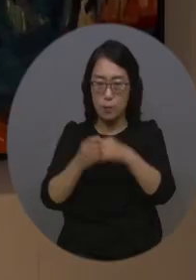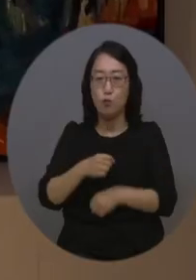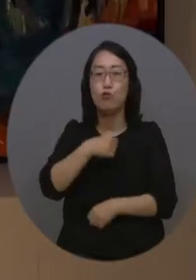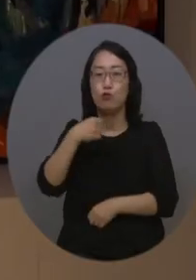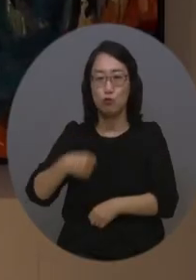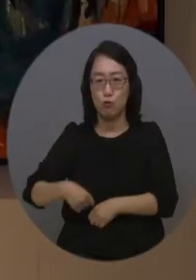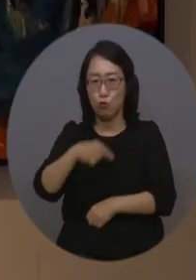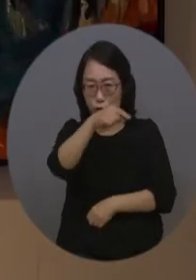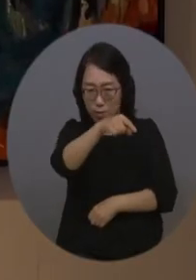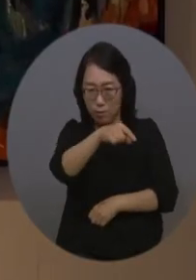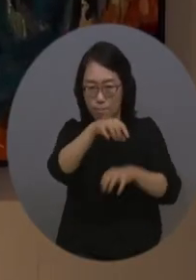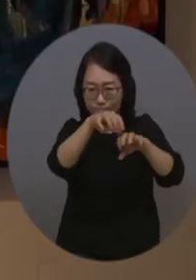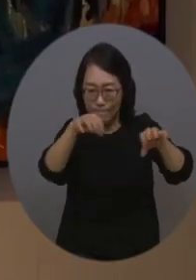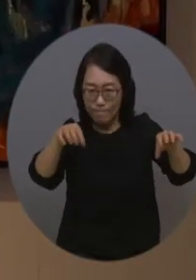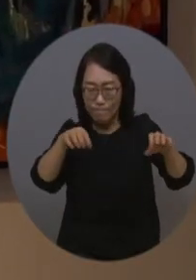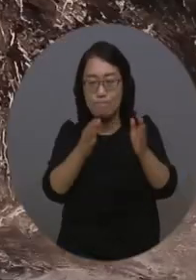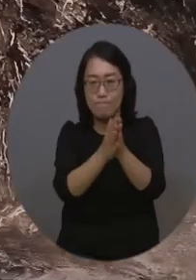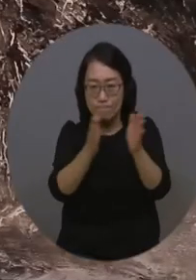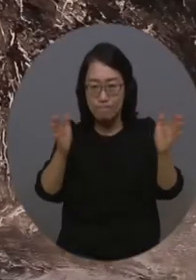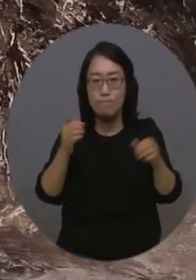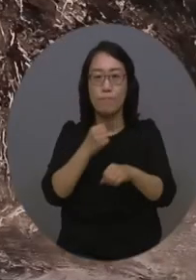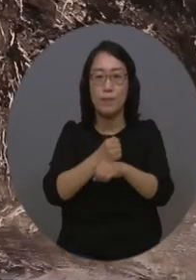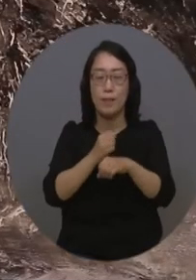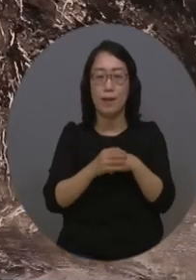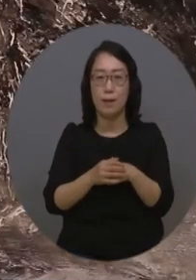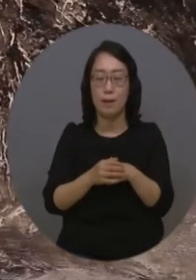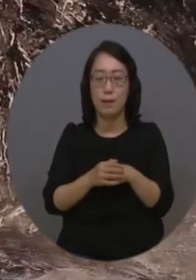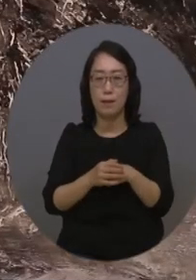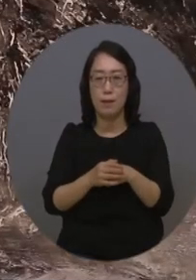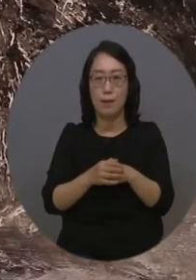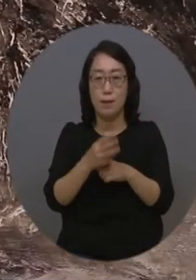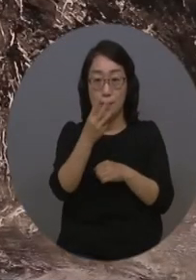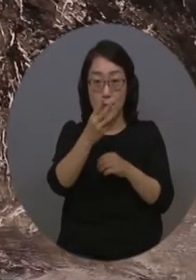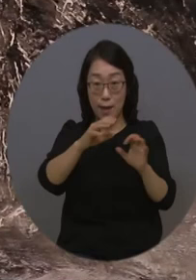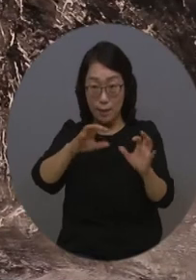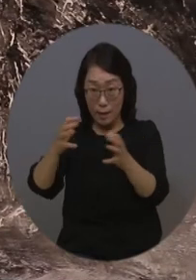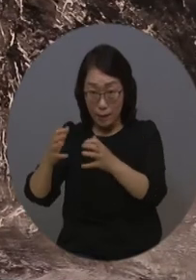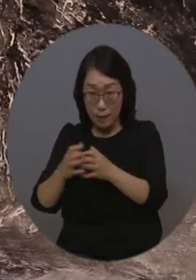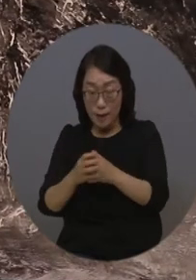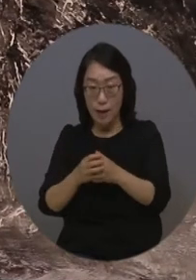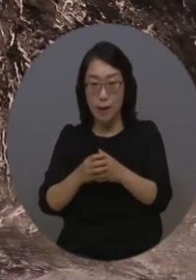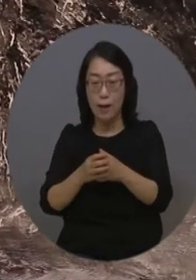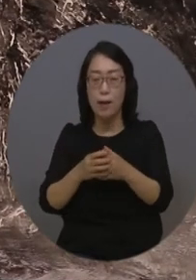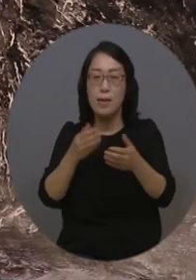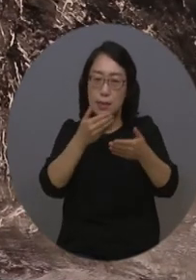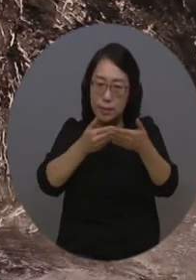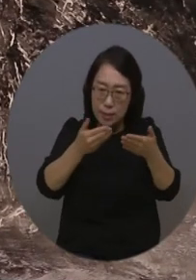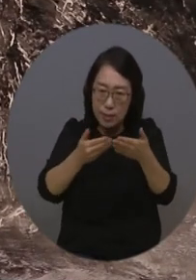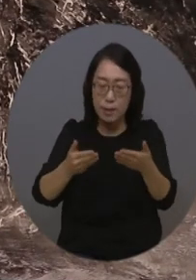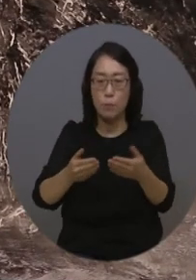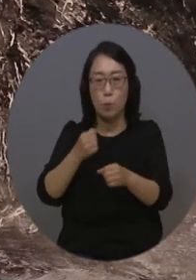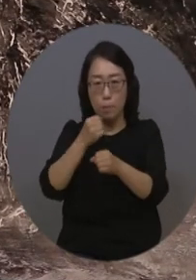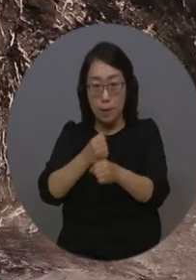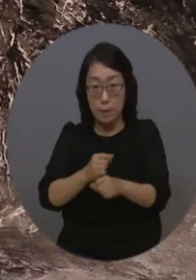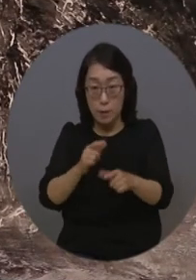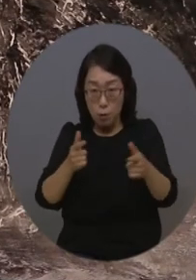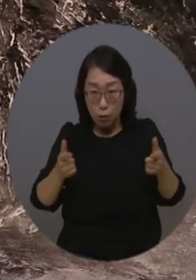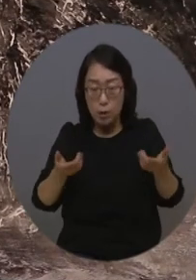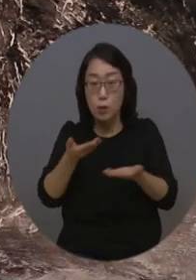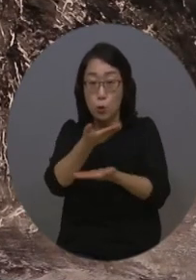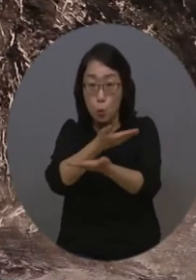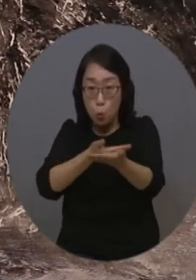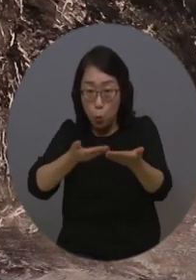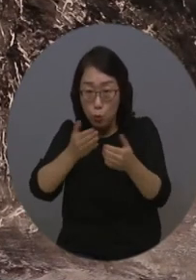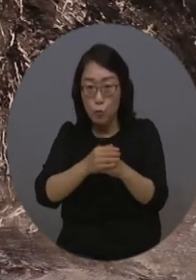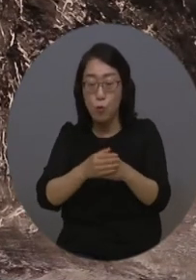중국에서 진행될 예정입니다. 세 나라 작가들이 작품을 통한 소통과 교감을 통해 미술계의 잔치를